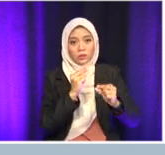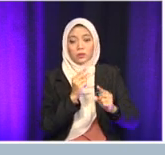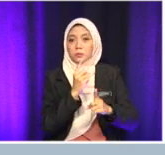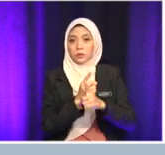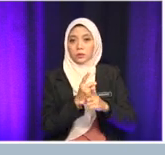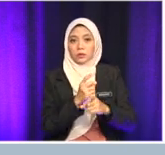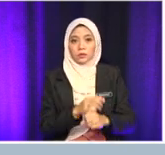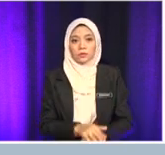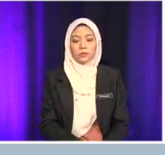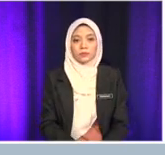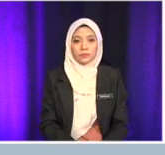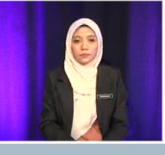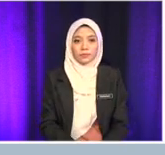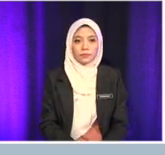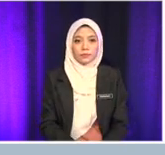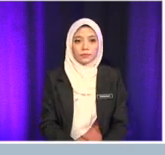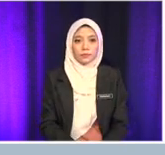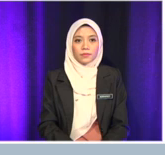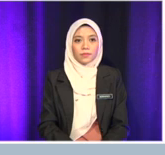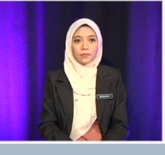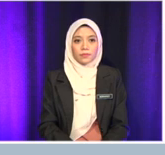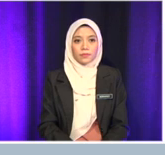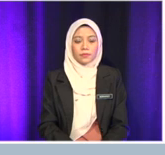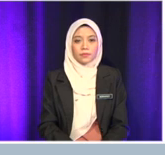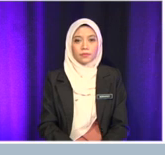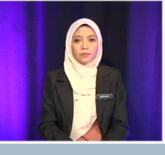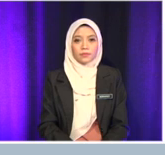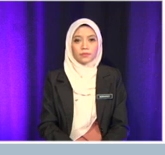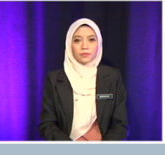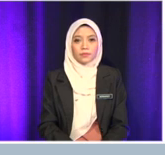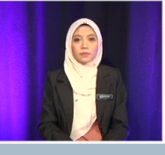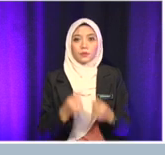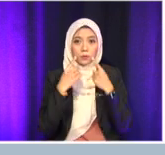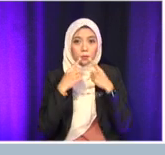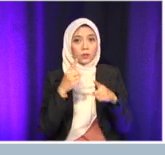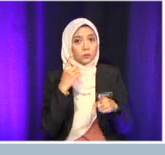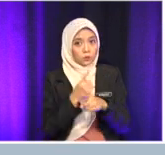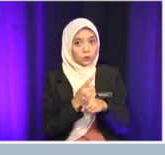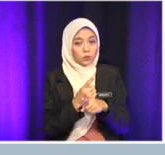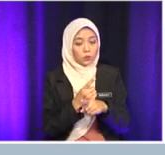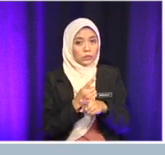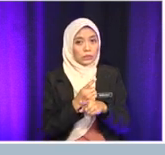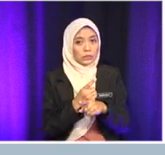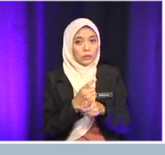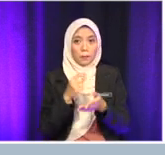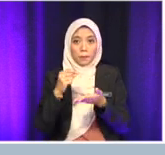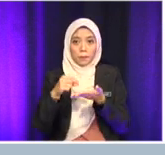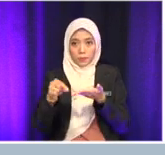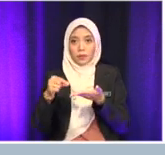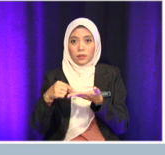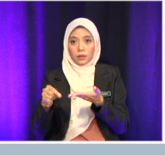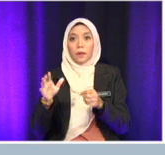sebab dia bukan karisan terlindung Oke jadi Kak sini jawabannya betul Kita akan dapat maka yang penuh